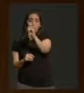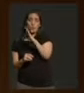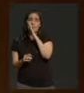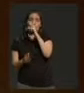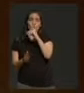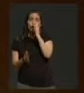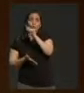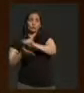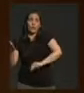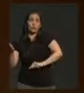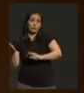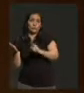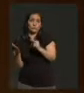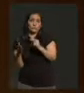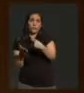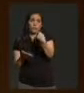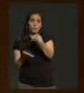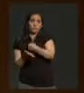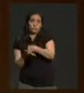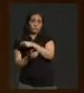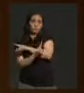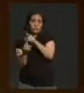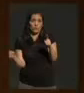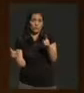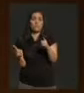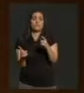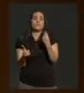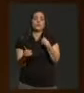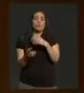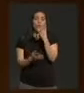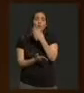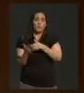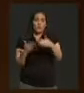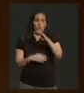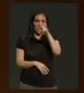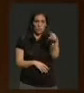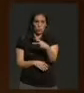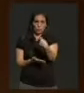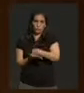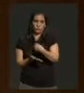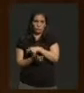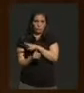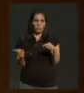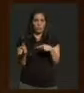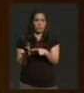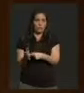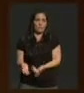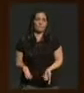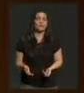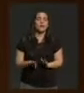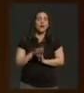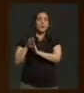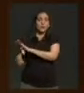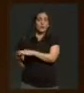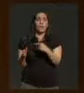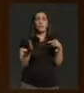Klubak Bizkaiko Ogasun Foralarekin zeukan zorra kitatu du, eta ogasunarekiko zorrik ez